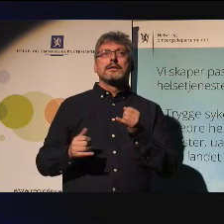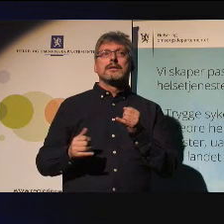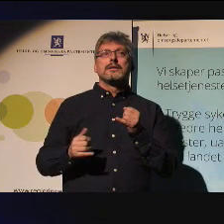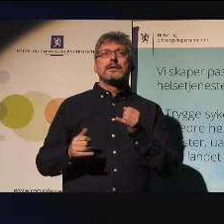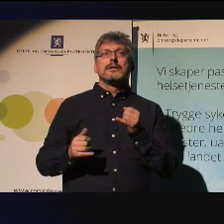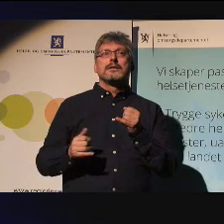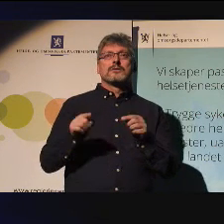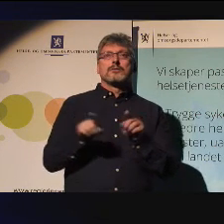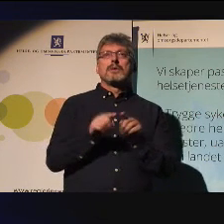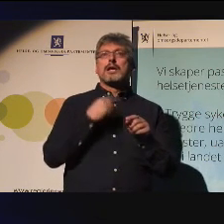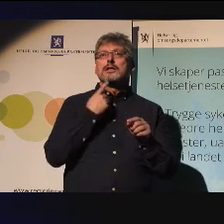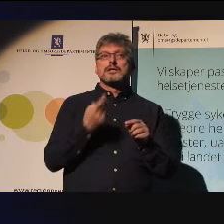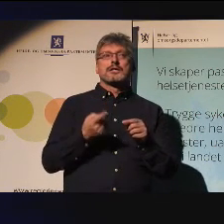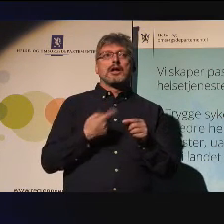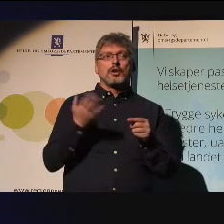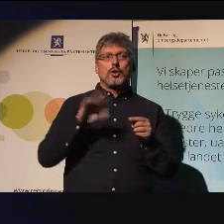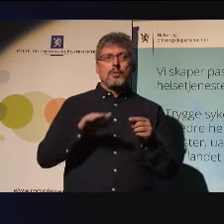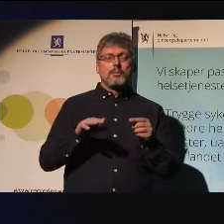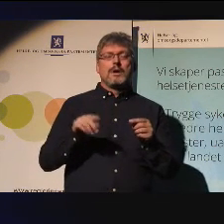med, mestring.